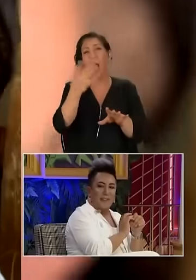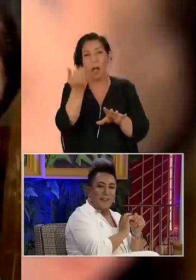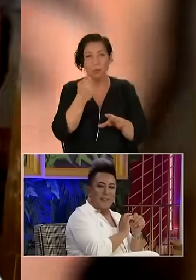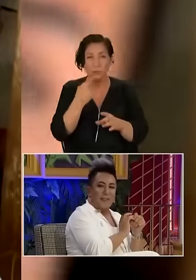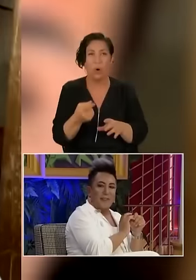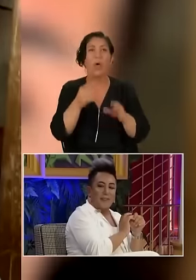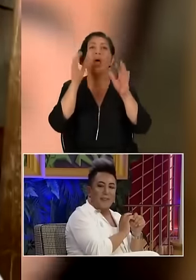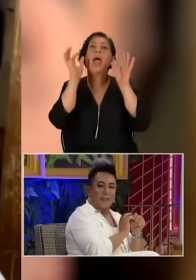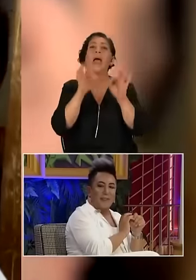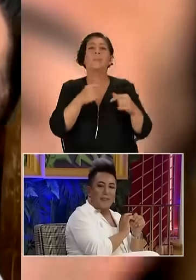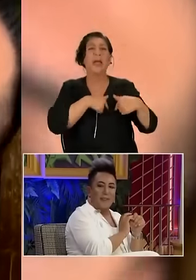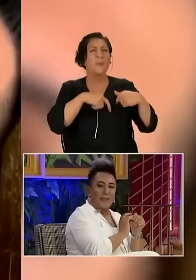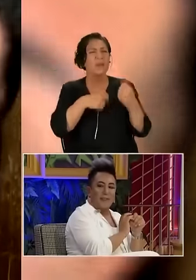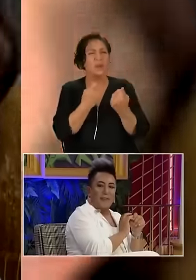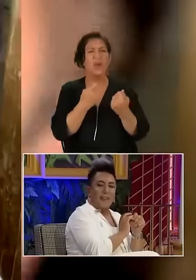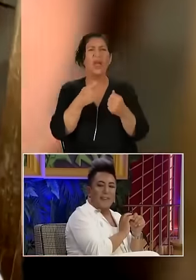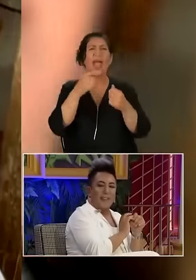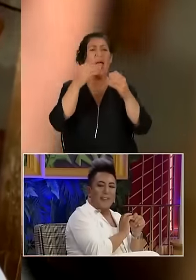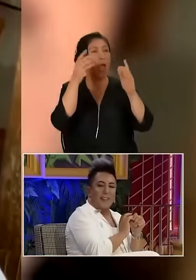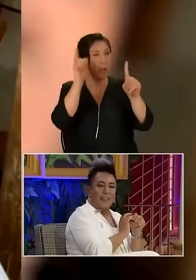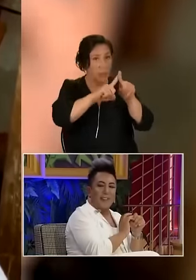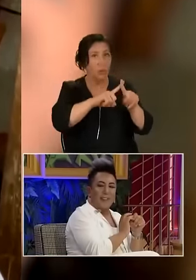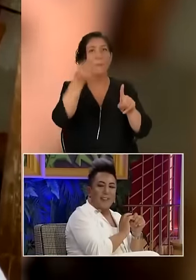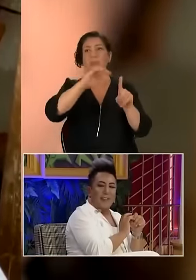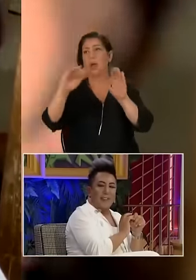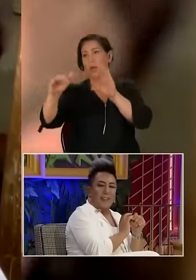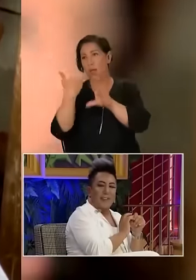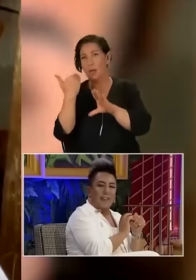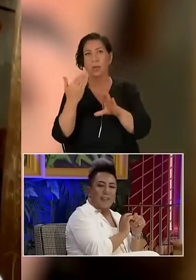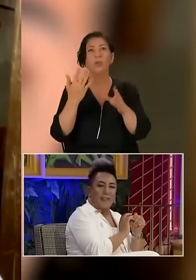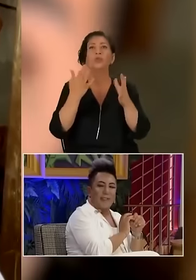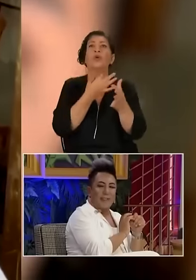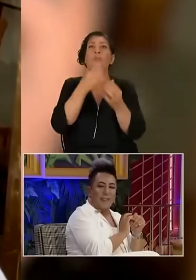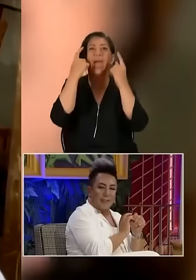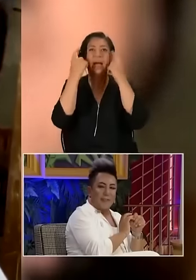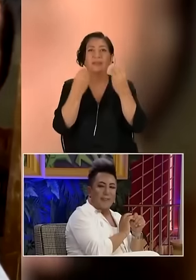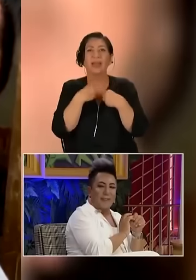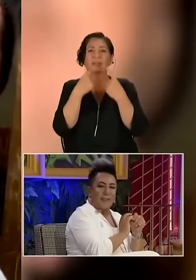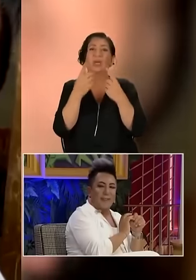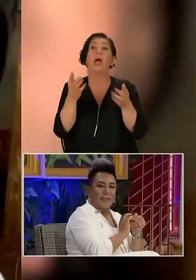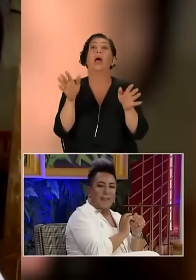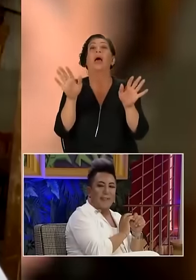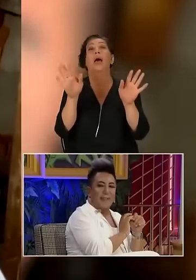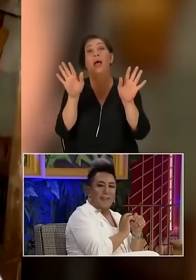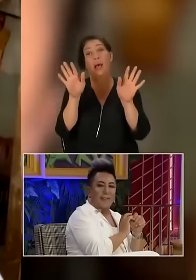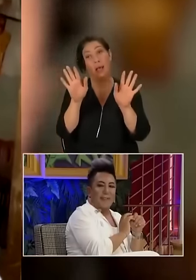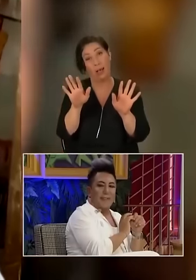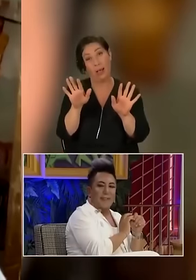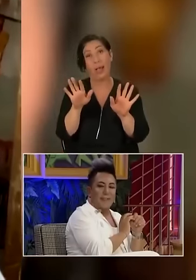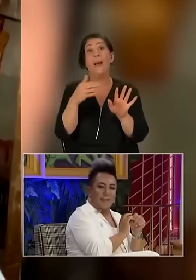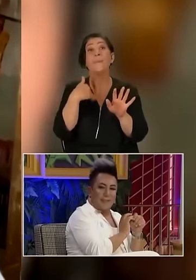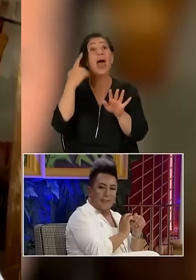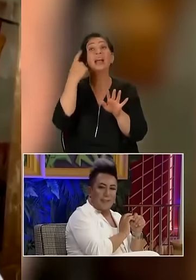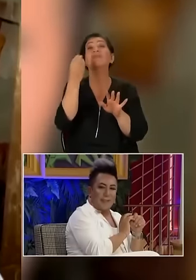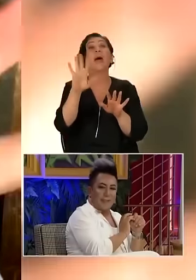diyor. Sürekli onur kırıyor. Engelliyoruz, başka yerden yazıyor. Ne olur bir akıl ver demiş. Ben